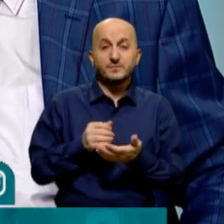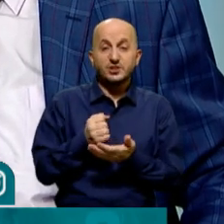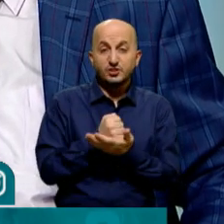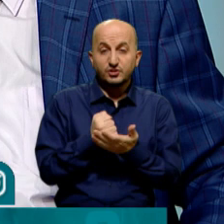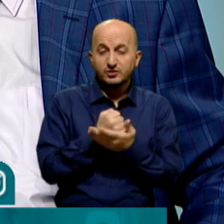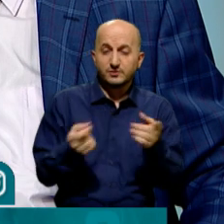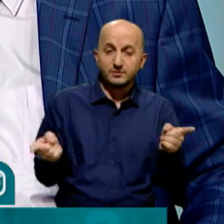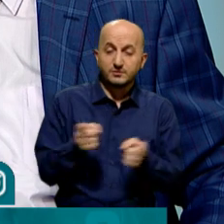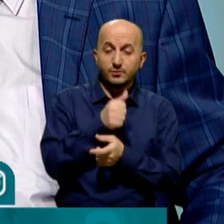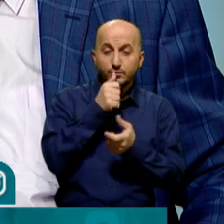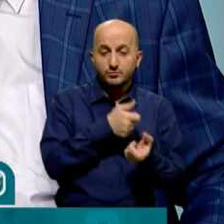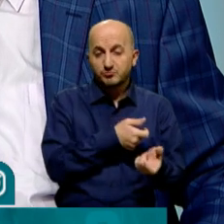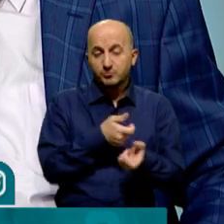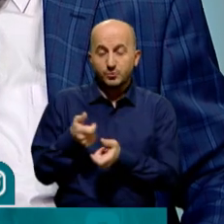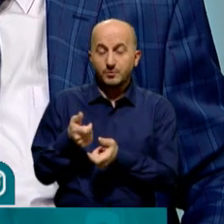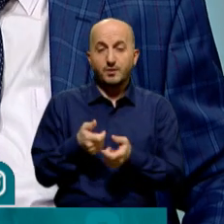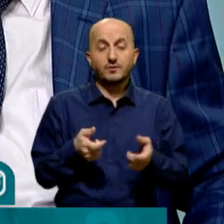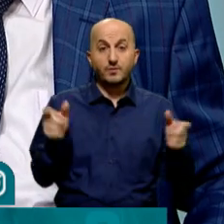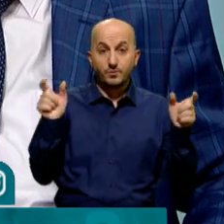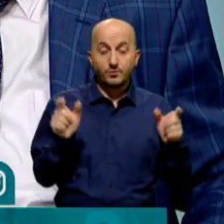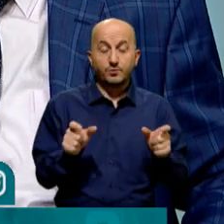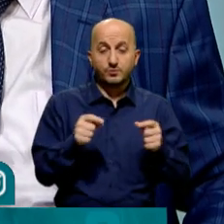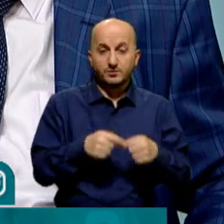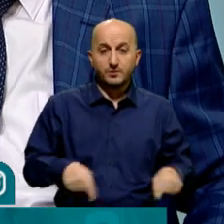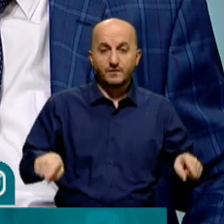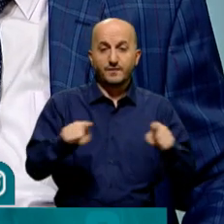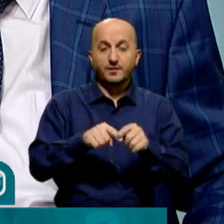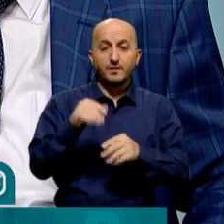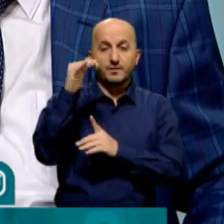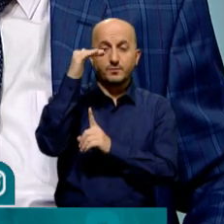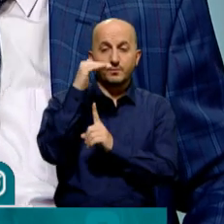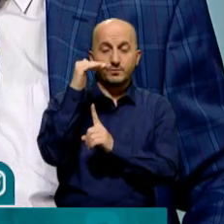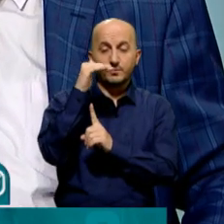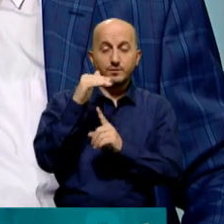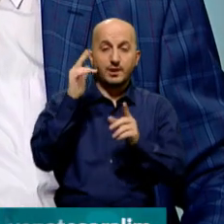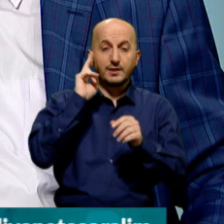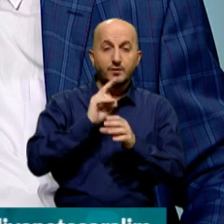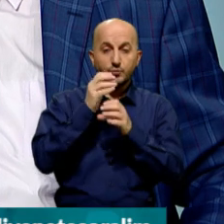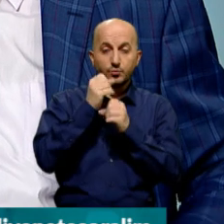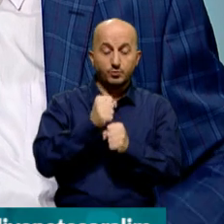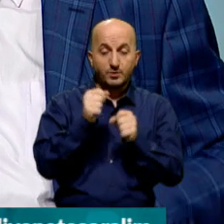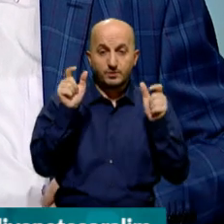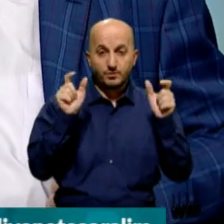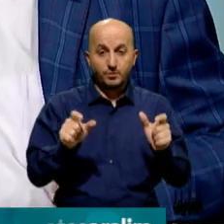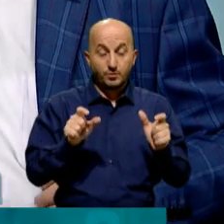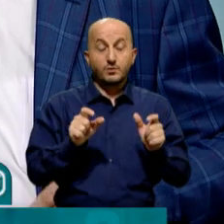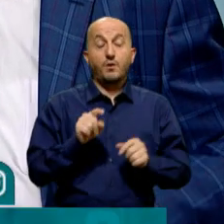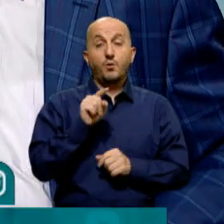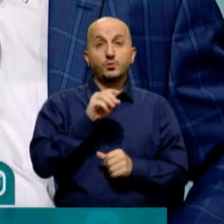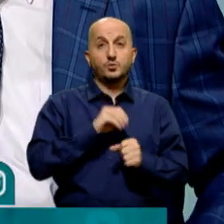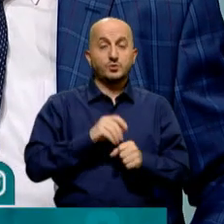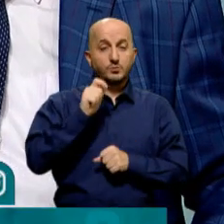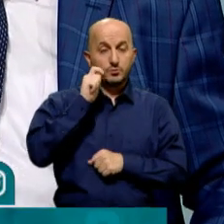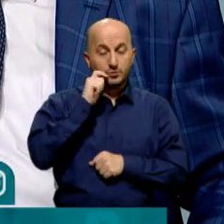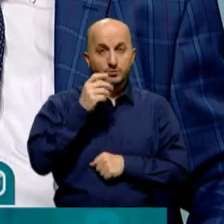koruyoruz? Sulamakla vesaireyle. Onların etraflarını, gölgeliklerini vesaire temiz tutmakla koruyoruz. Onun için mümin